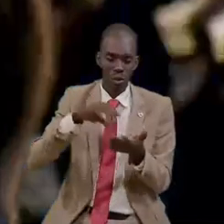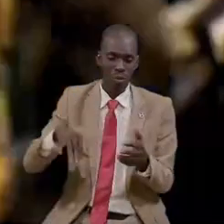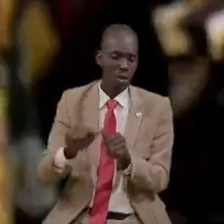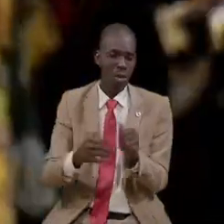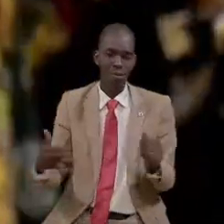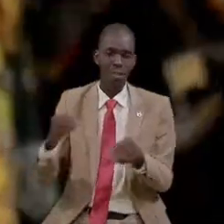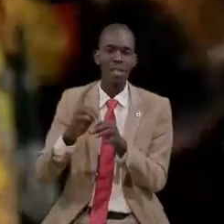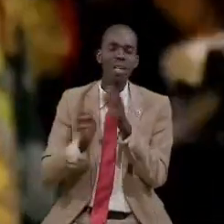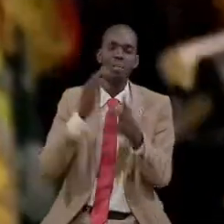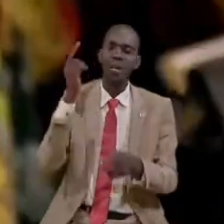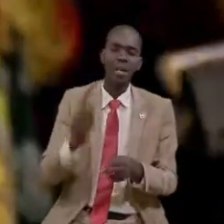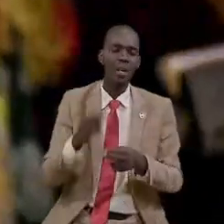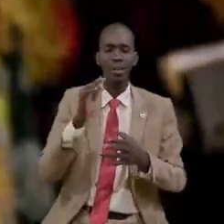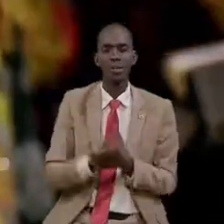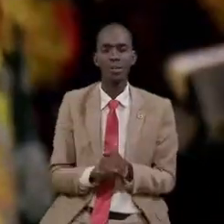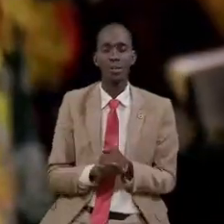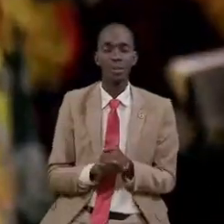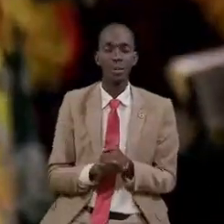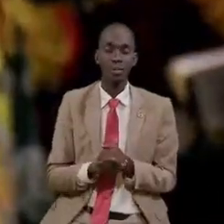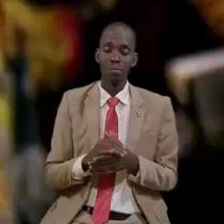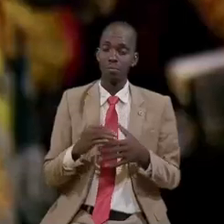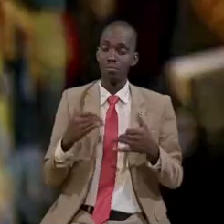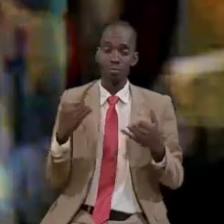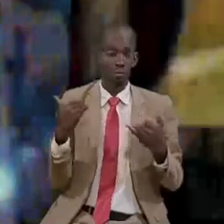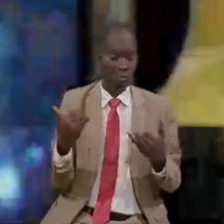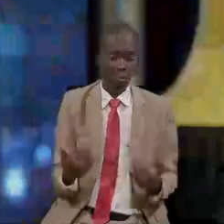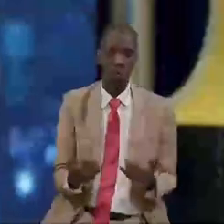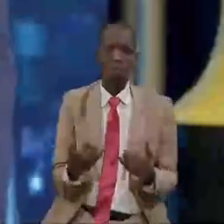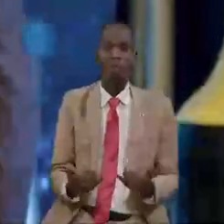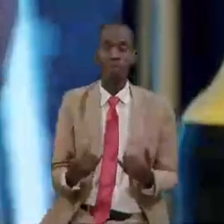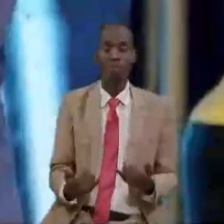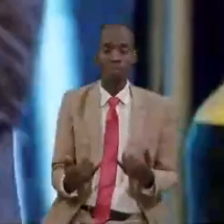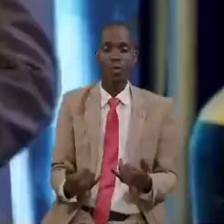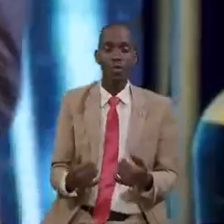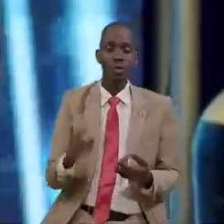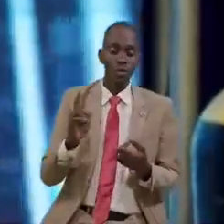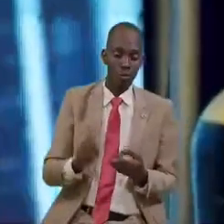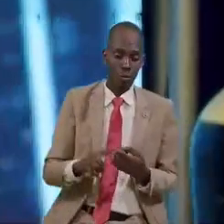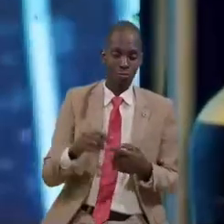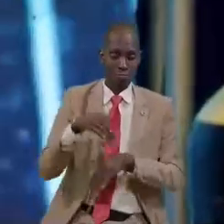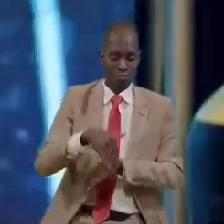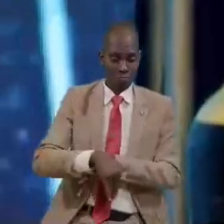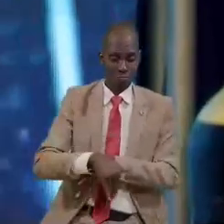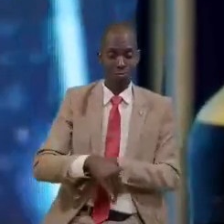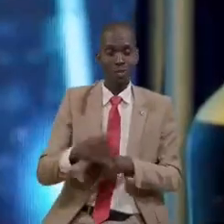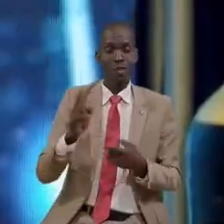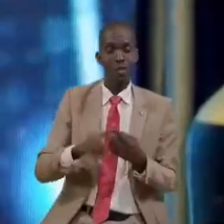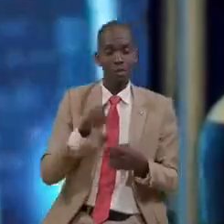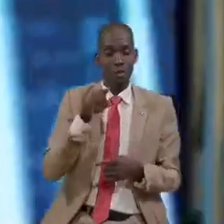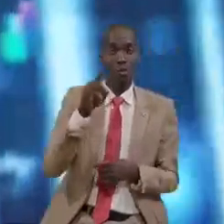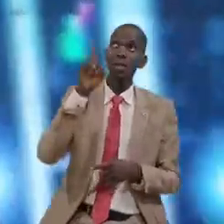de Jésus-Christ. Or, ce soir, à celui qui peut faire, par